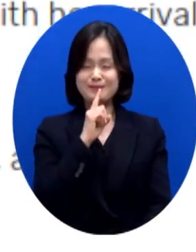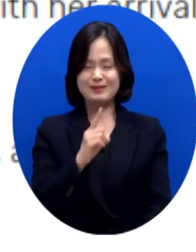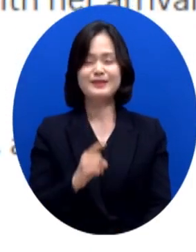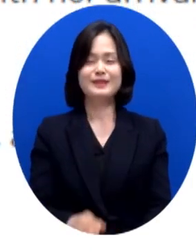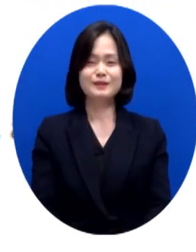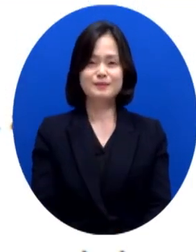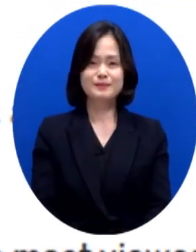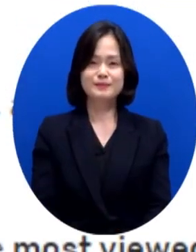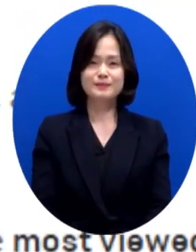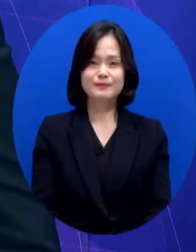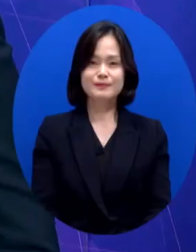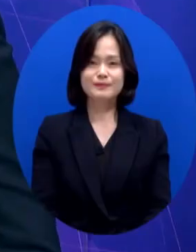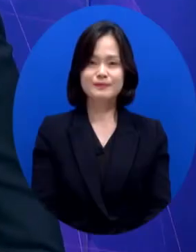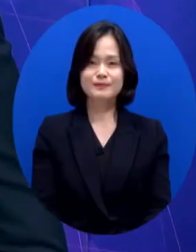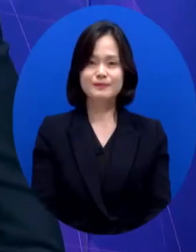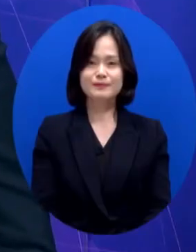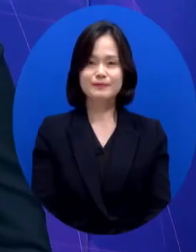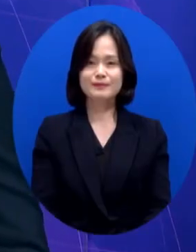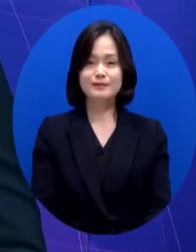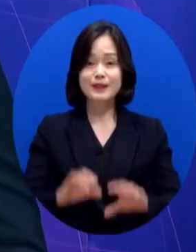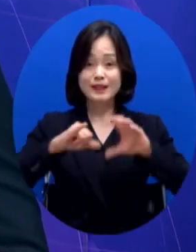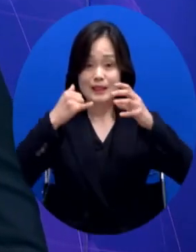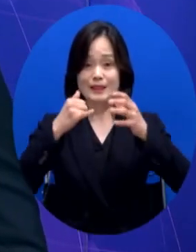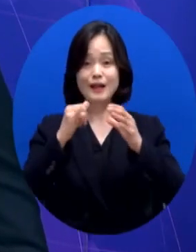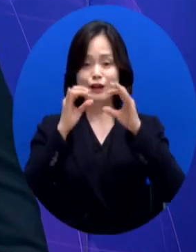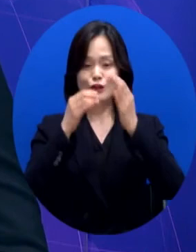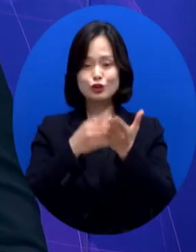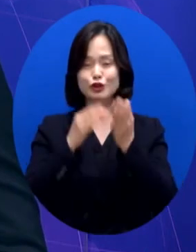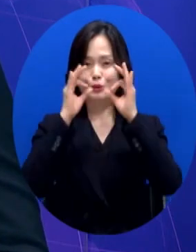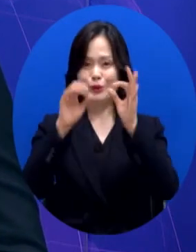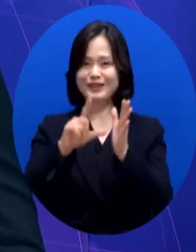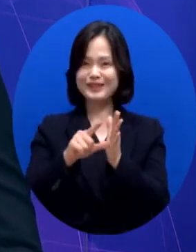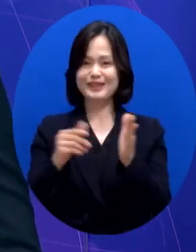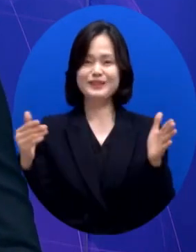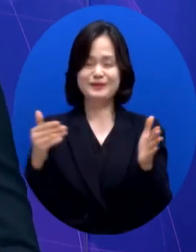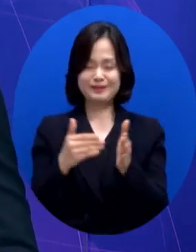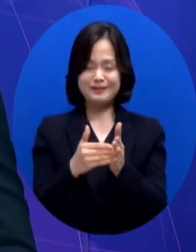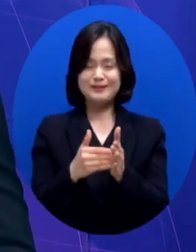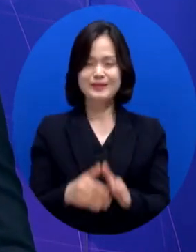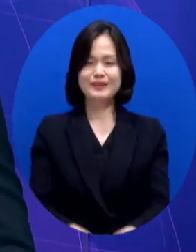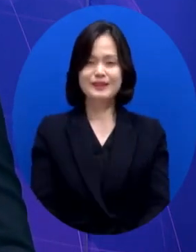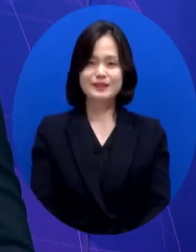평가했습니다 지금까지 소셜 브리핑 크리스천을 위한 세상보기 얻습니다